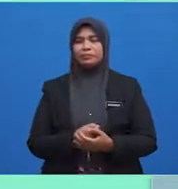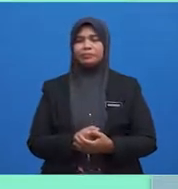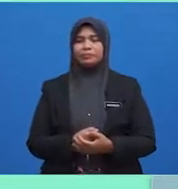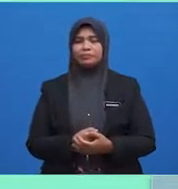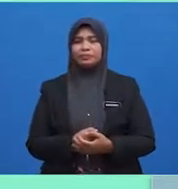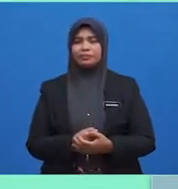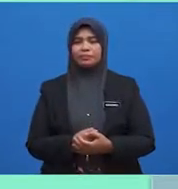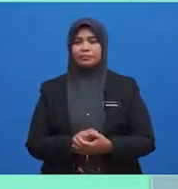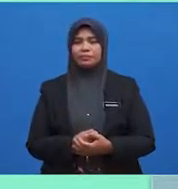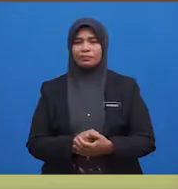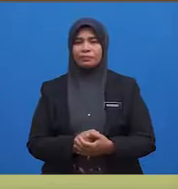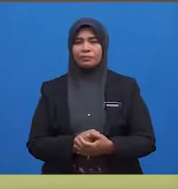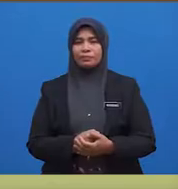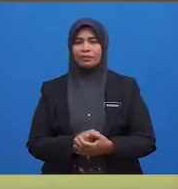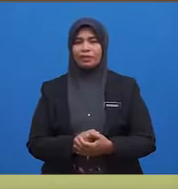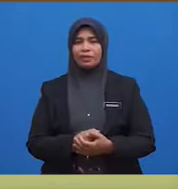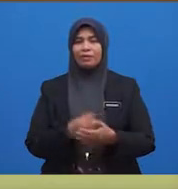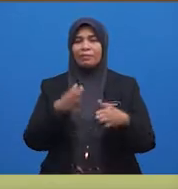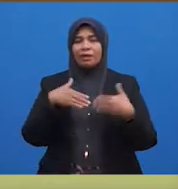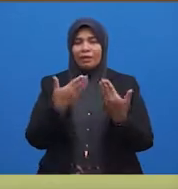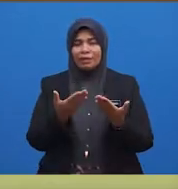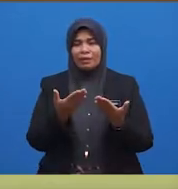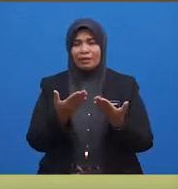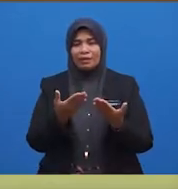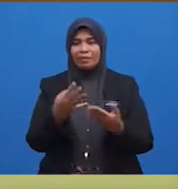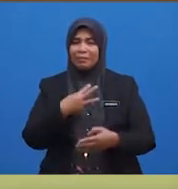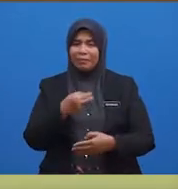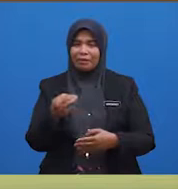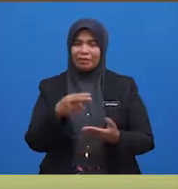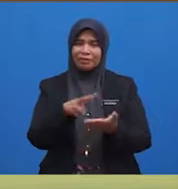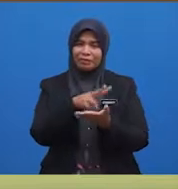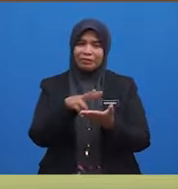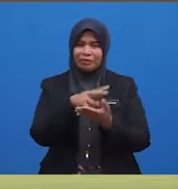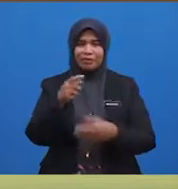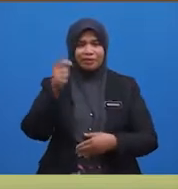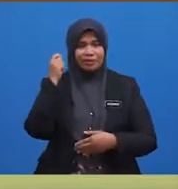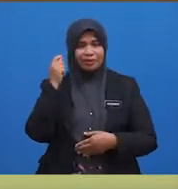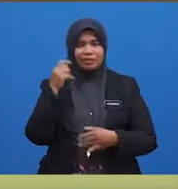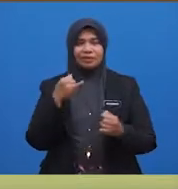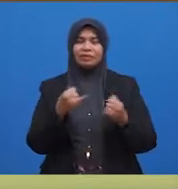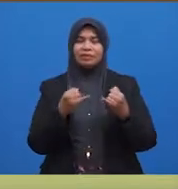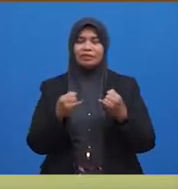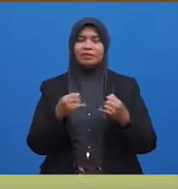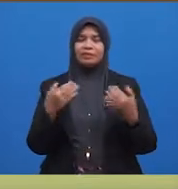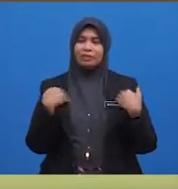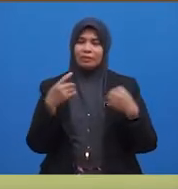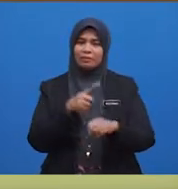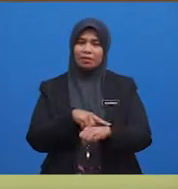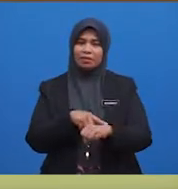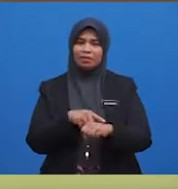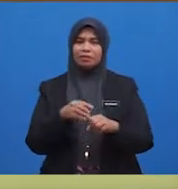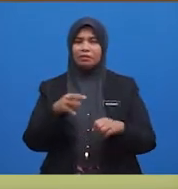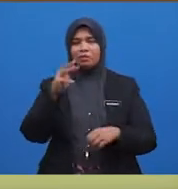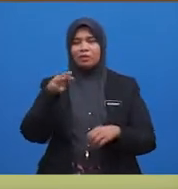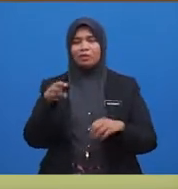ini. Ha, bagaimana? Menarik video tadi? Jika berkesempatan, murid-murid bolehlah